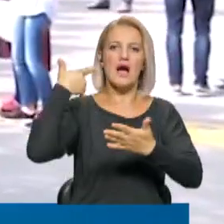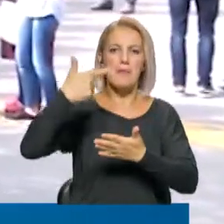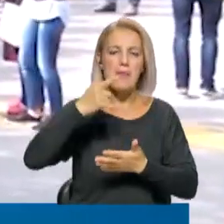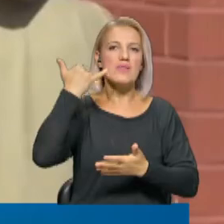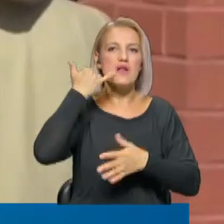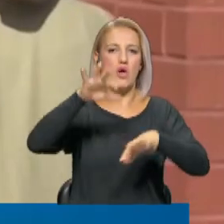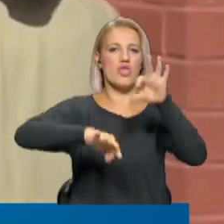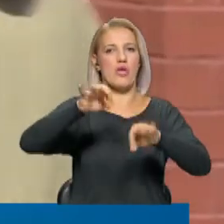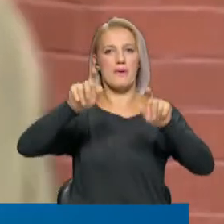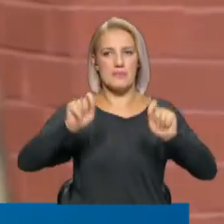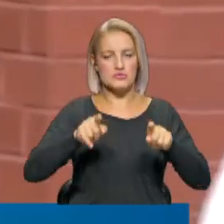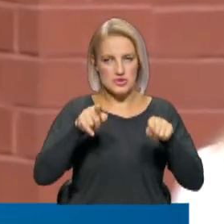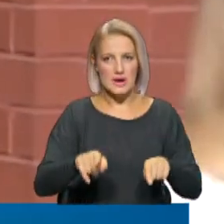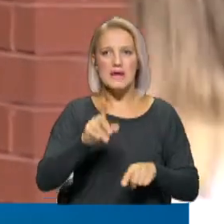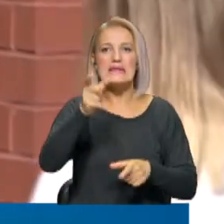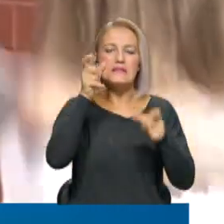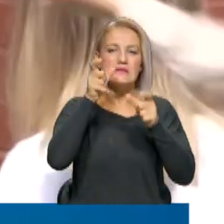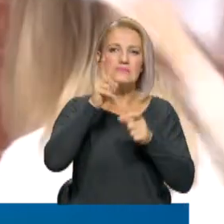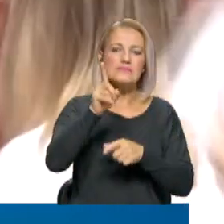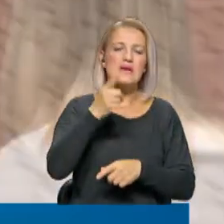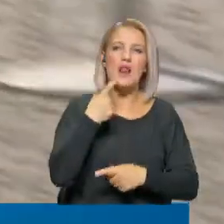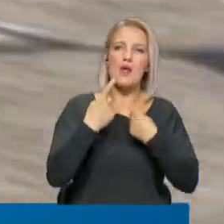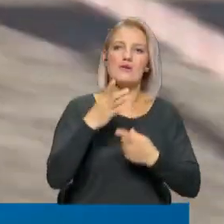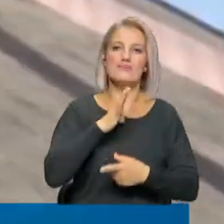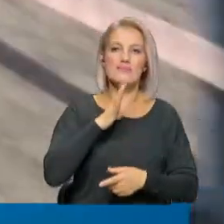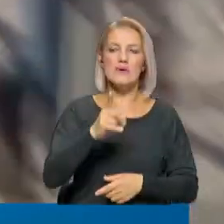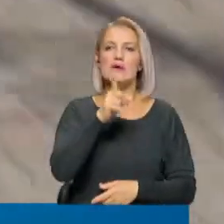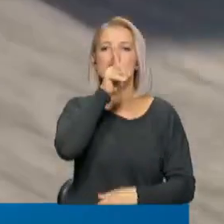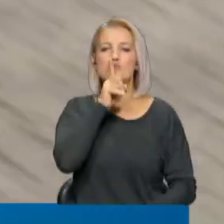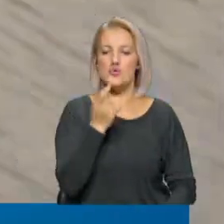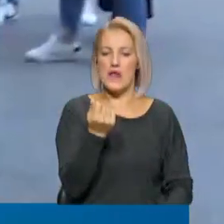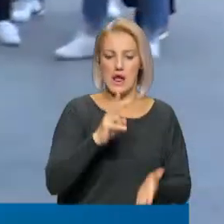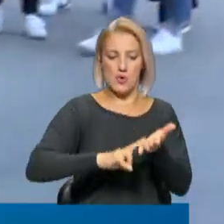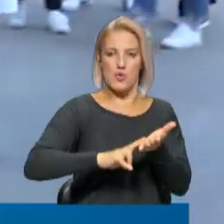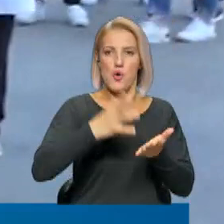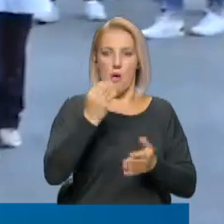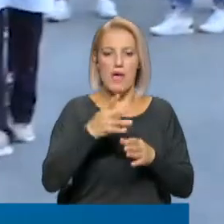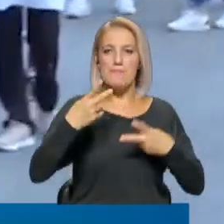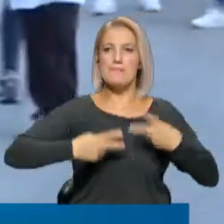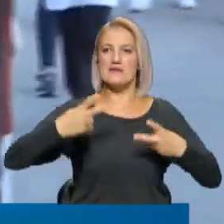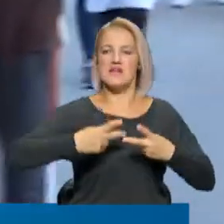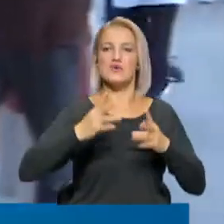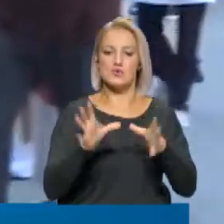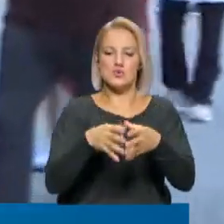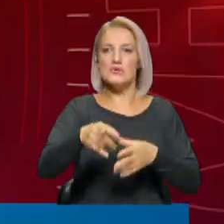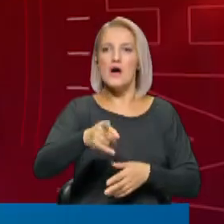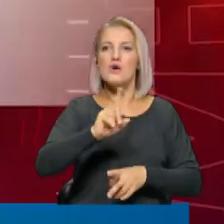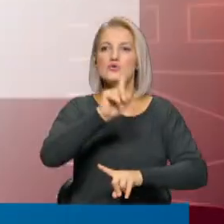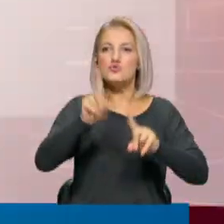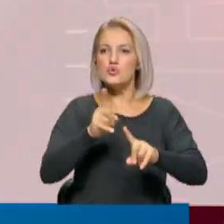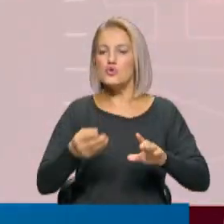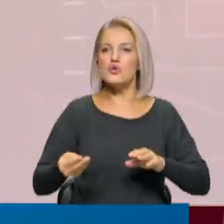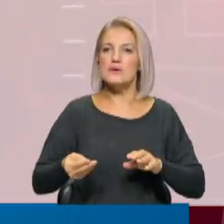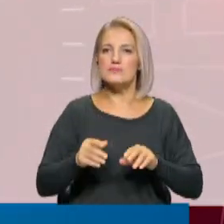Profesör Doktor Levent Eraslan da dikkat çeken bir iddiada bulundu. 100 liraya üye olunan mesaj grubundan soruların sızdırıldığını